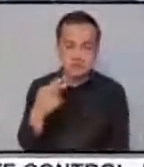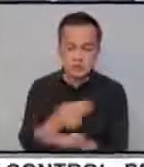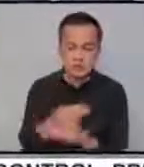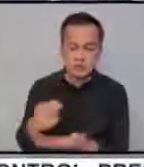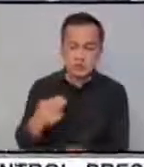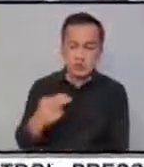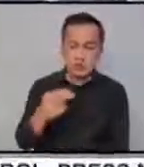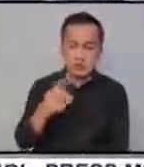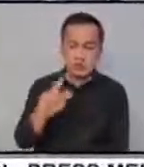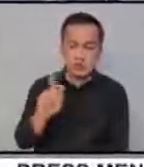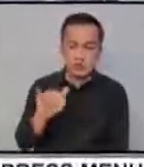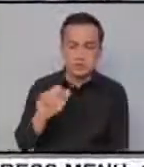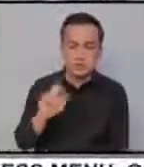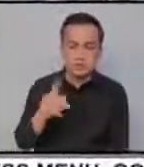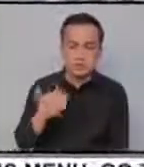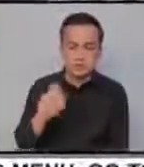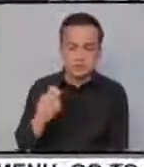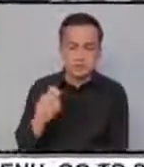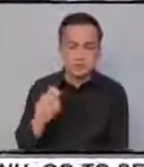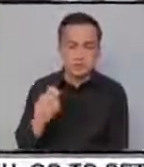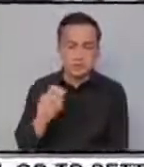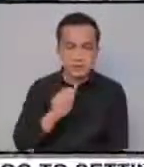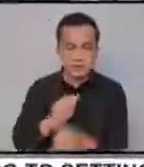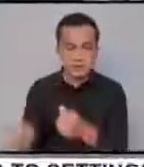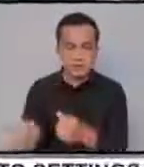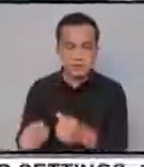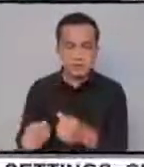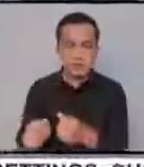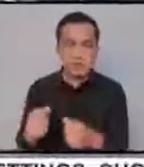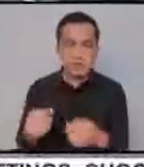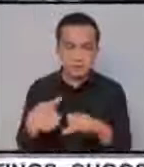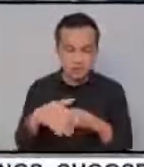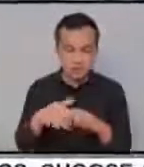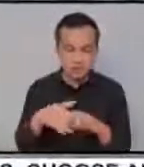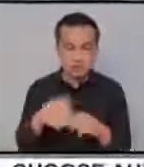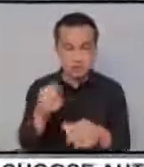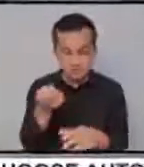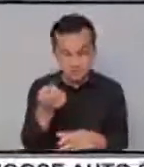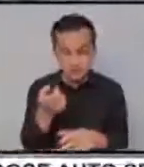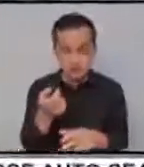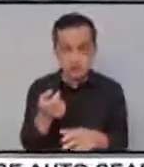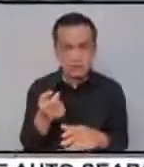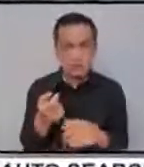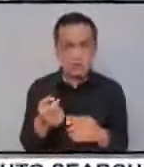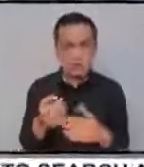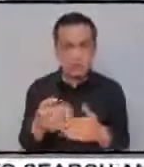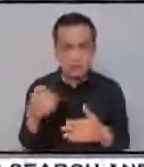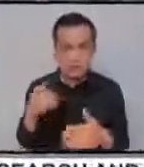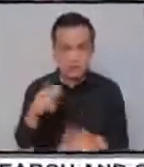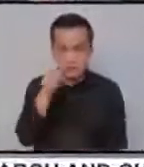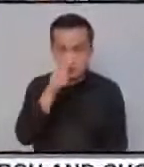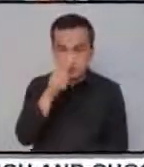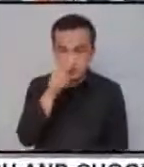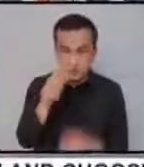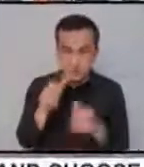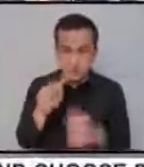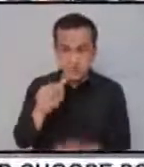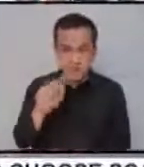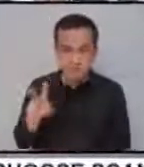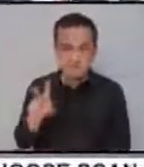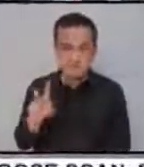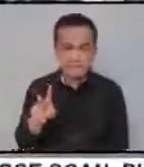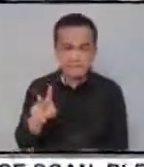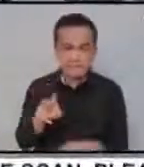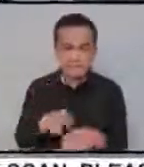dyan, bahagyang luluwag, pero bago makarating na Luzon Avenue ay mabagal na andali ng mga sasakyan dahil nga doon sa ilang girders sa may